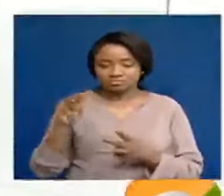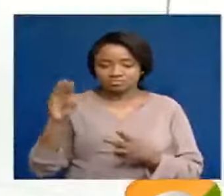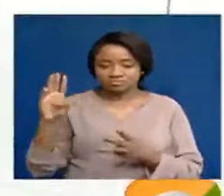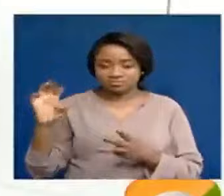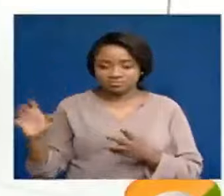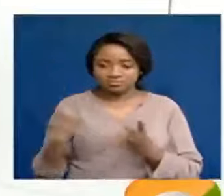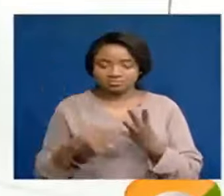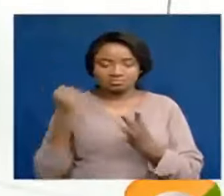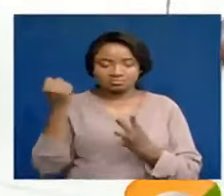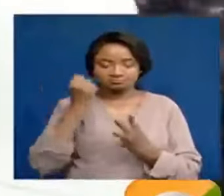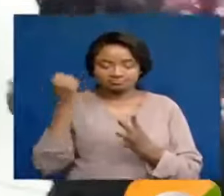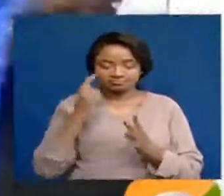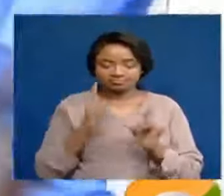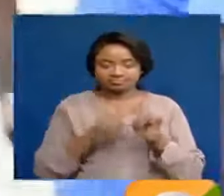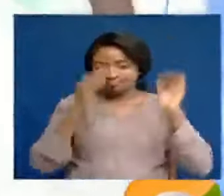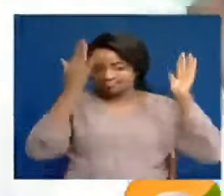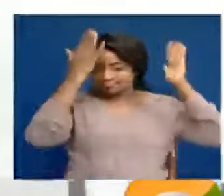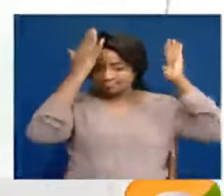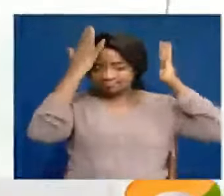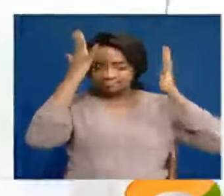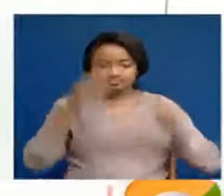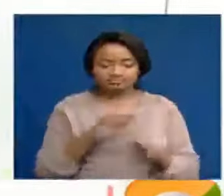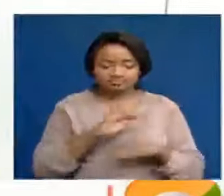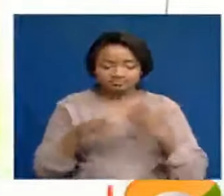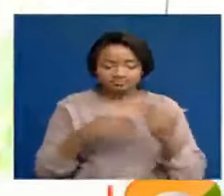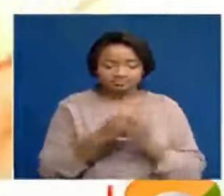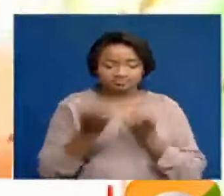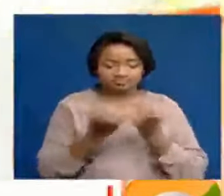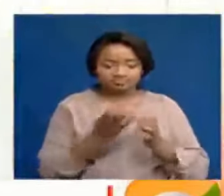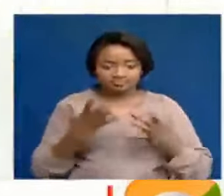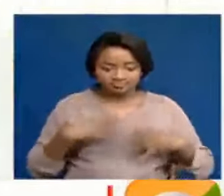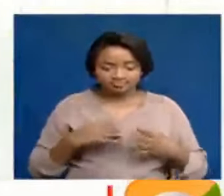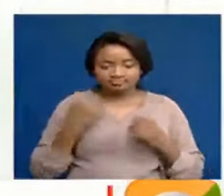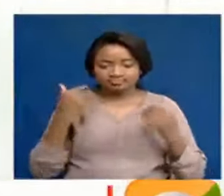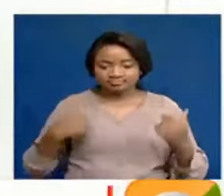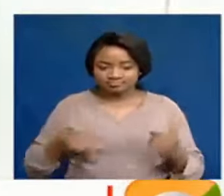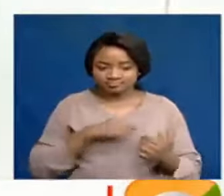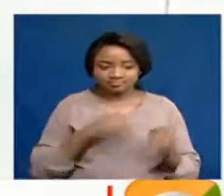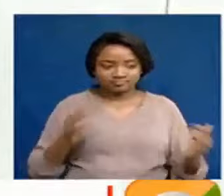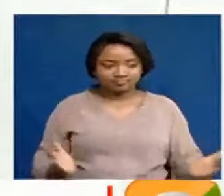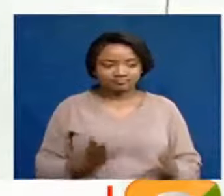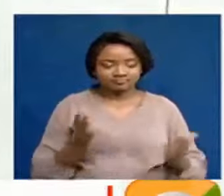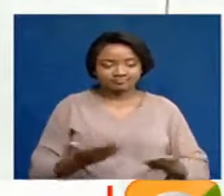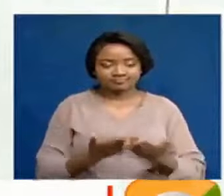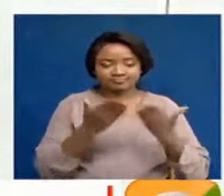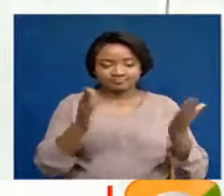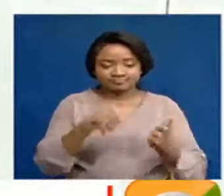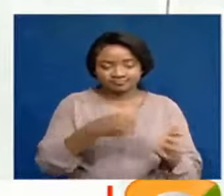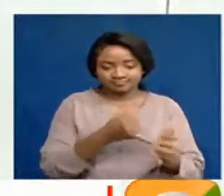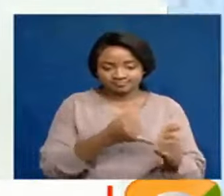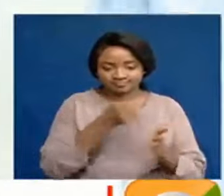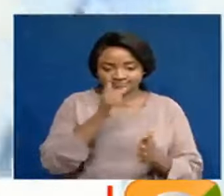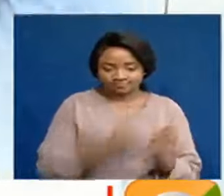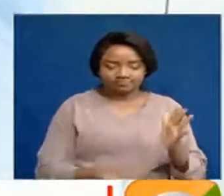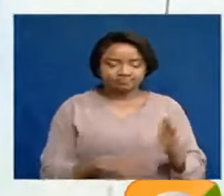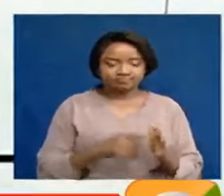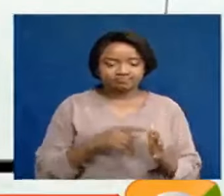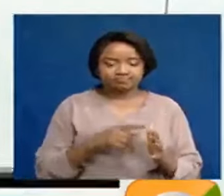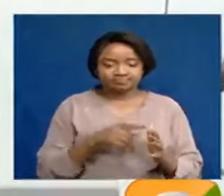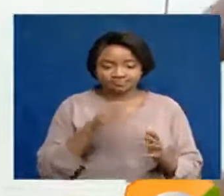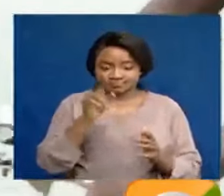wanabiashara tunawaeka kwa pochi la biashara na tunawaambia waingie kwa pochi la biashara. Waweze